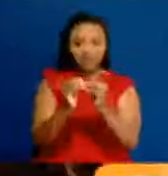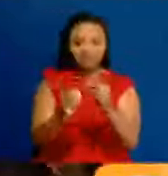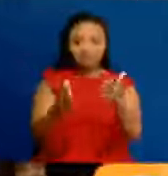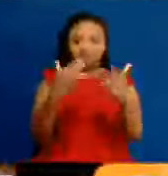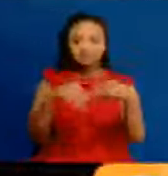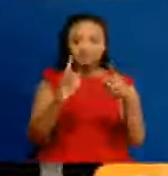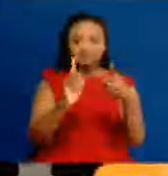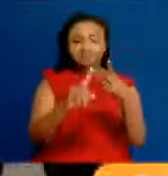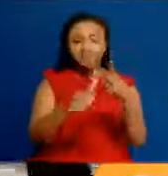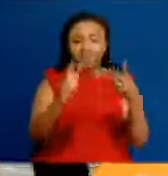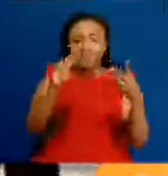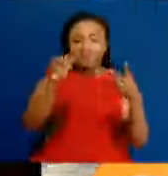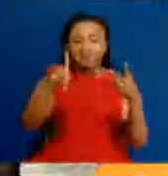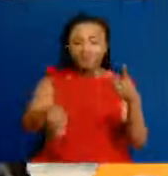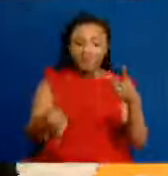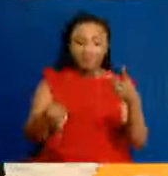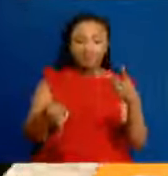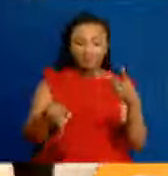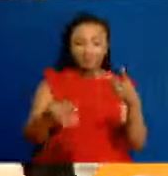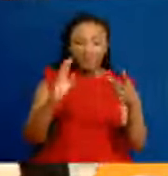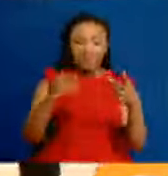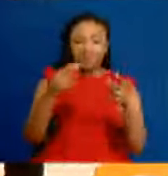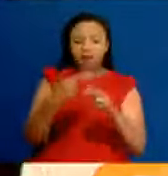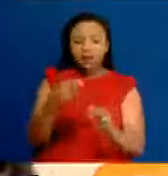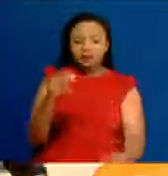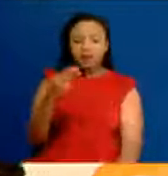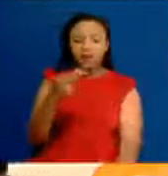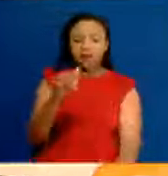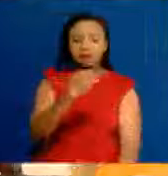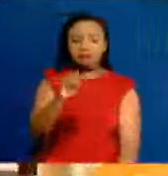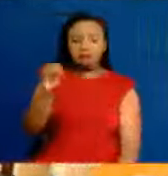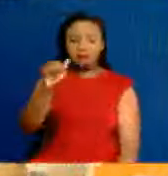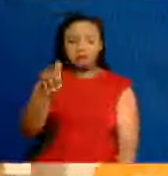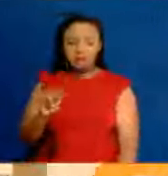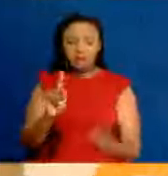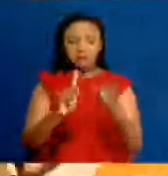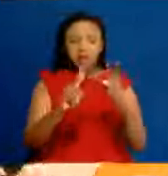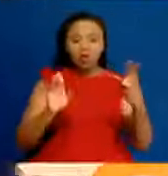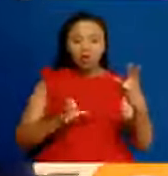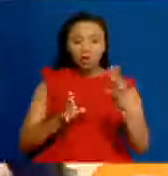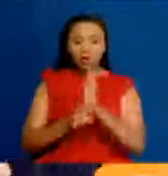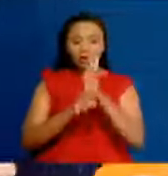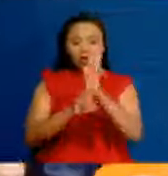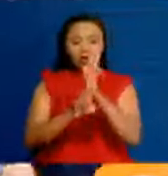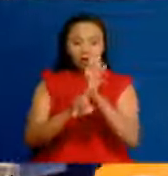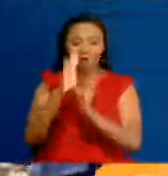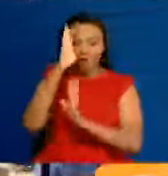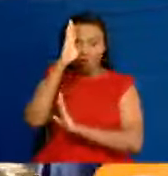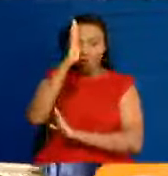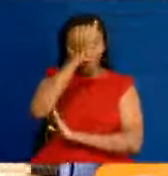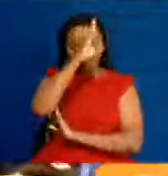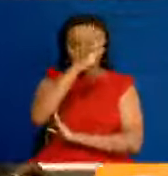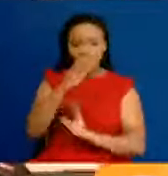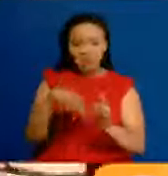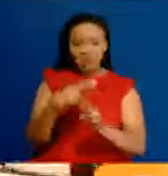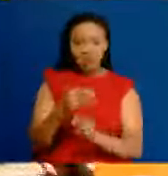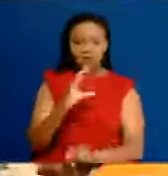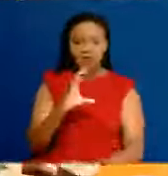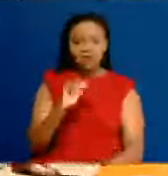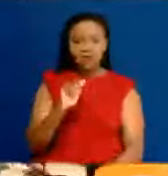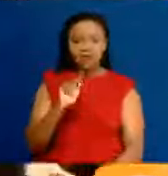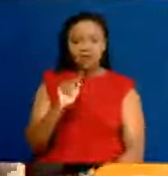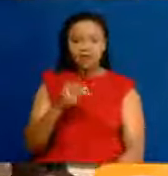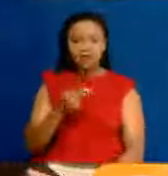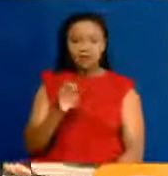bunge la Jumuiya ya Afrika Mashariki Hassan Omar, na mwakilishi wa kike katika kaunti ya Bungoma, Catherine